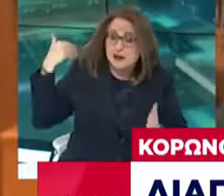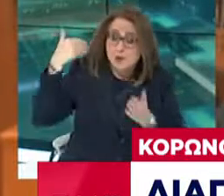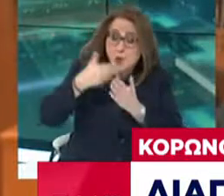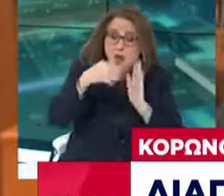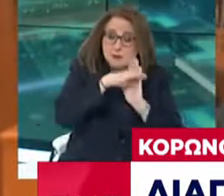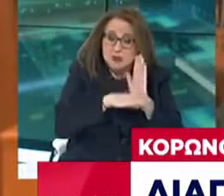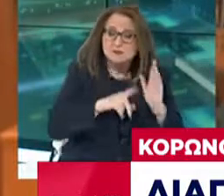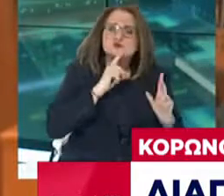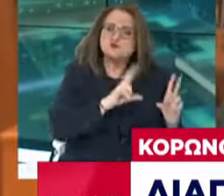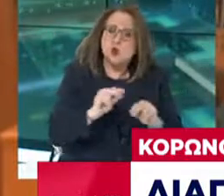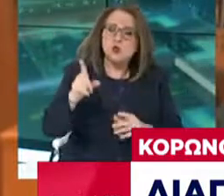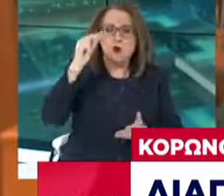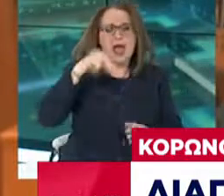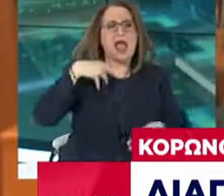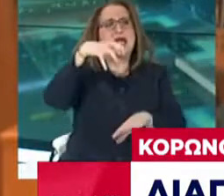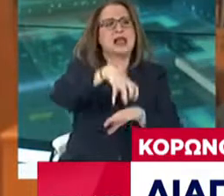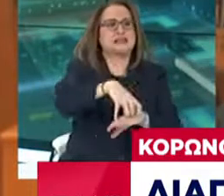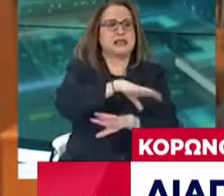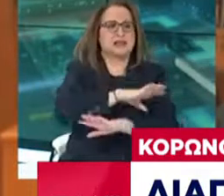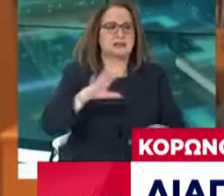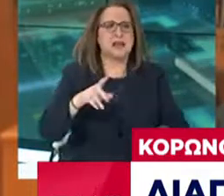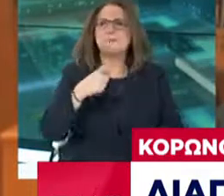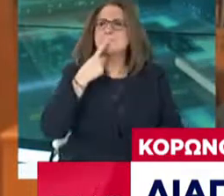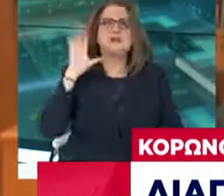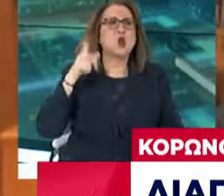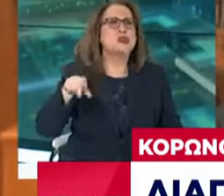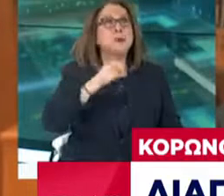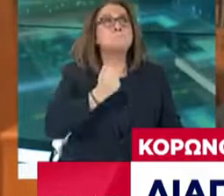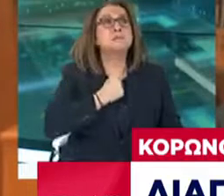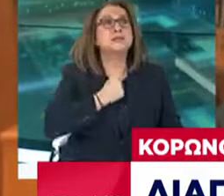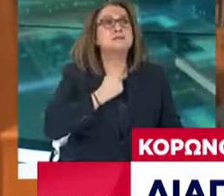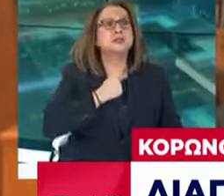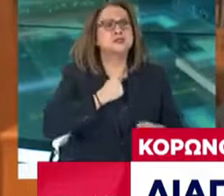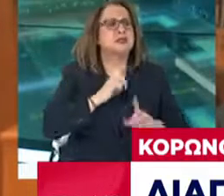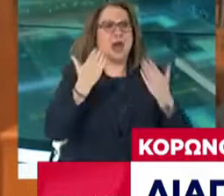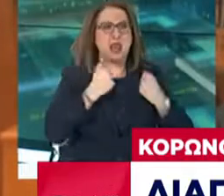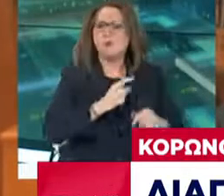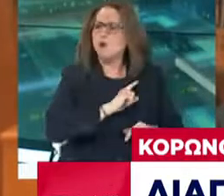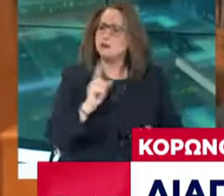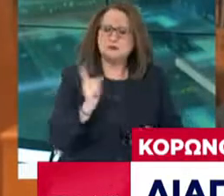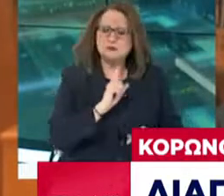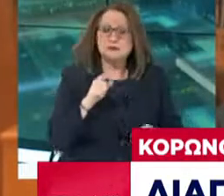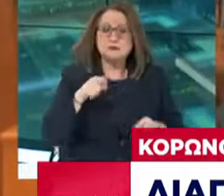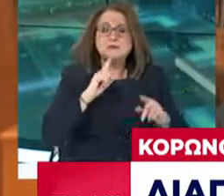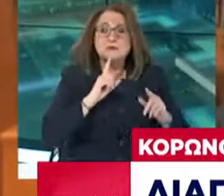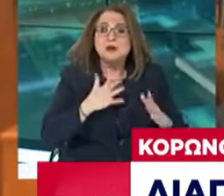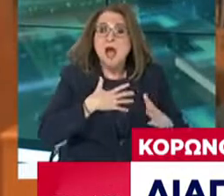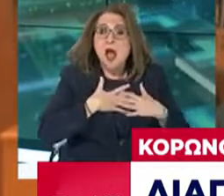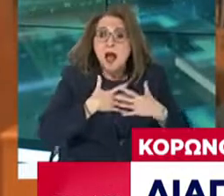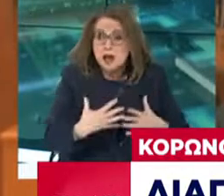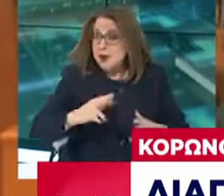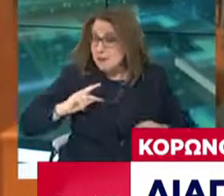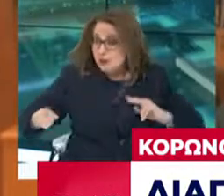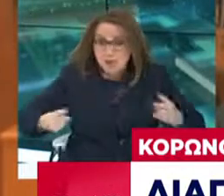ανθρώπου. Η αγάπη προς τον πλησίον, στην οποία ομνύει και η ίδια η Ορθοδοξία. Γι' αυτό και τα θρησκευτικά καθήκοντα πρέπει και αυτά